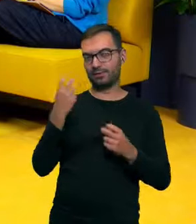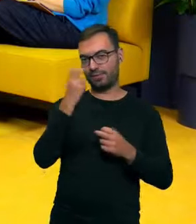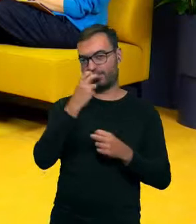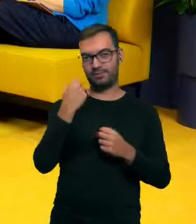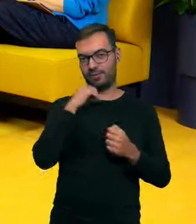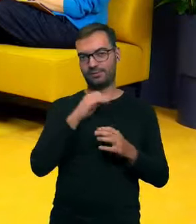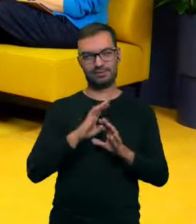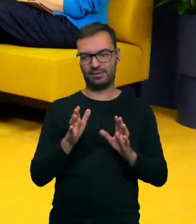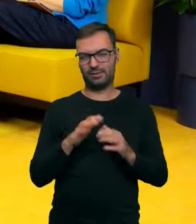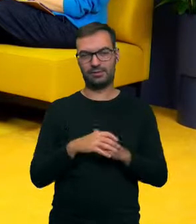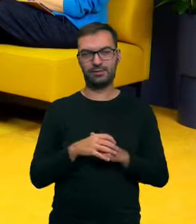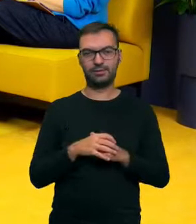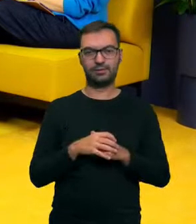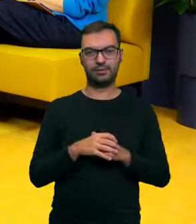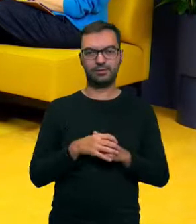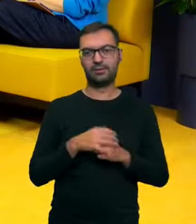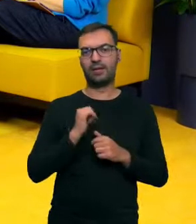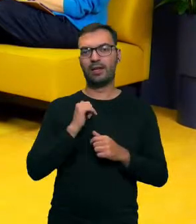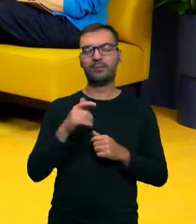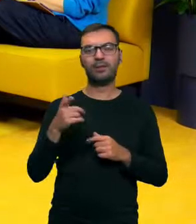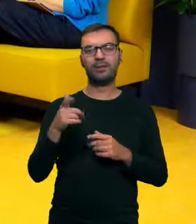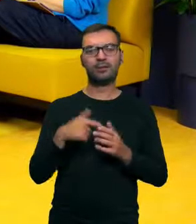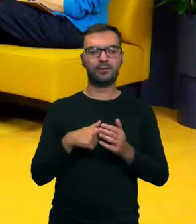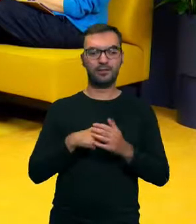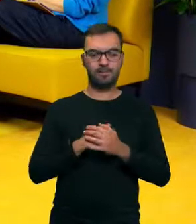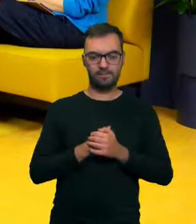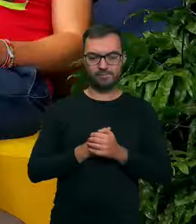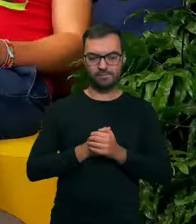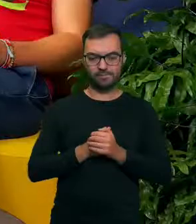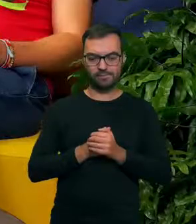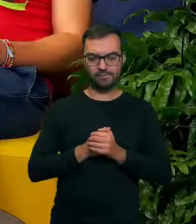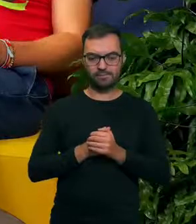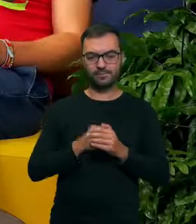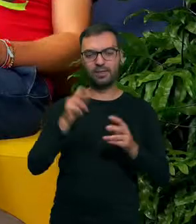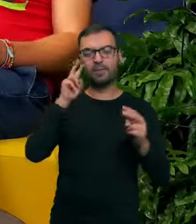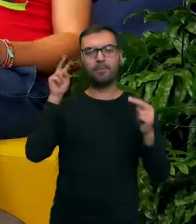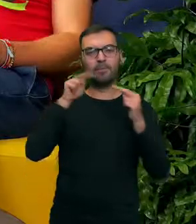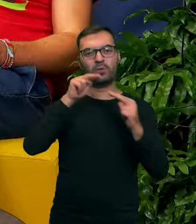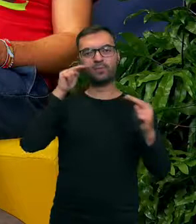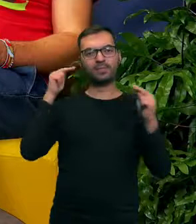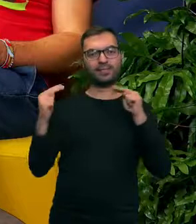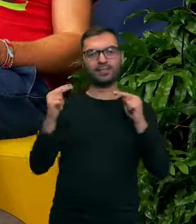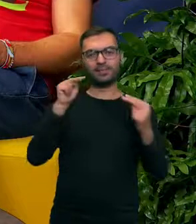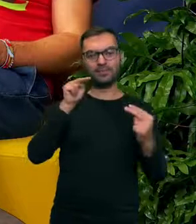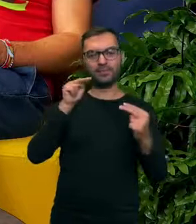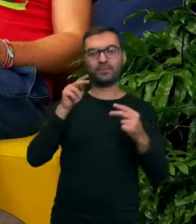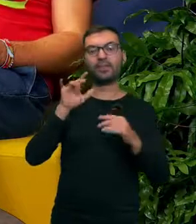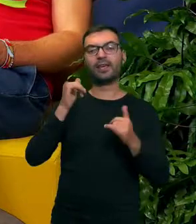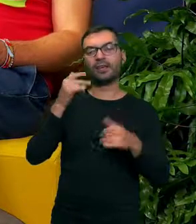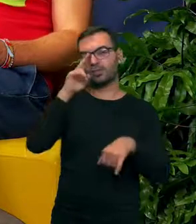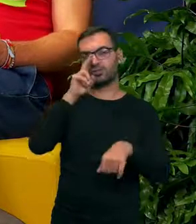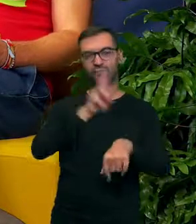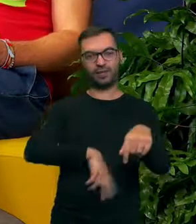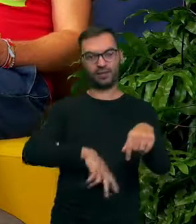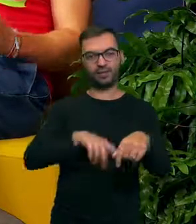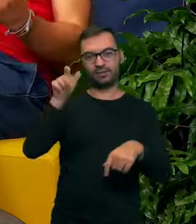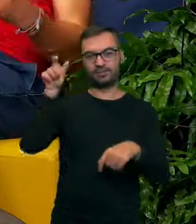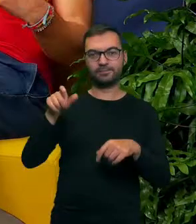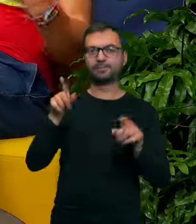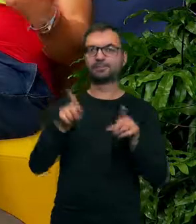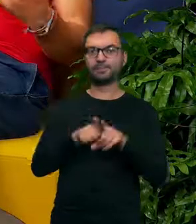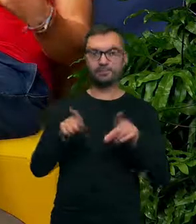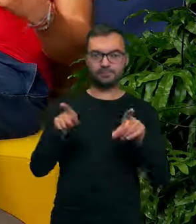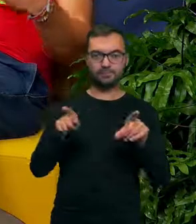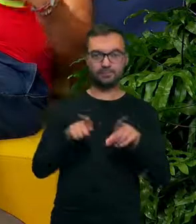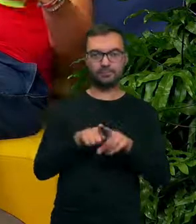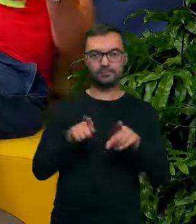prostu. Spojrzenie na to z perspektywy świadka, który też